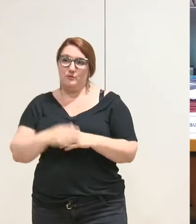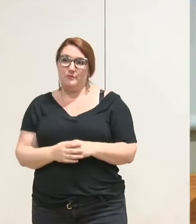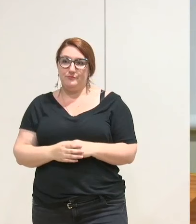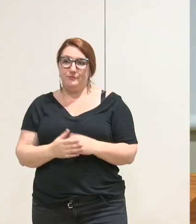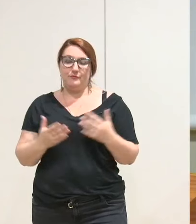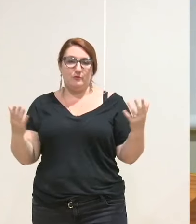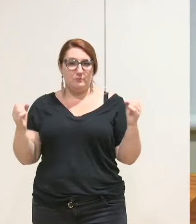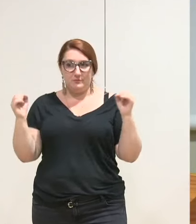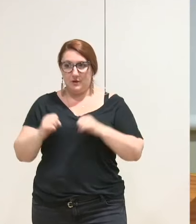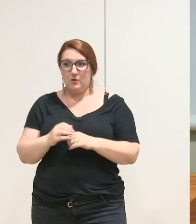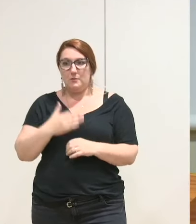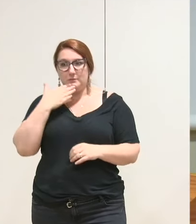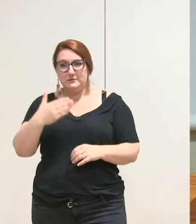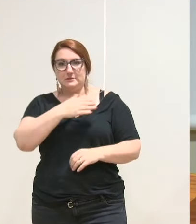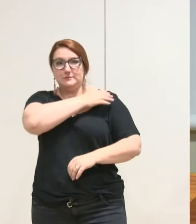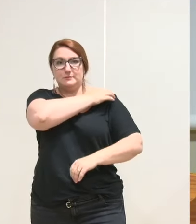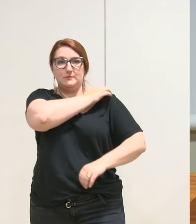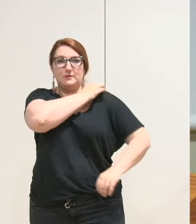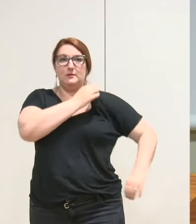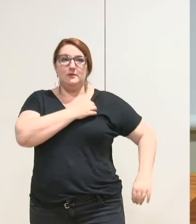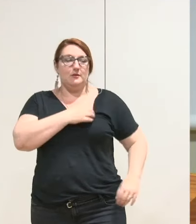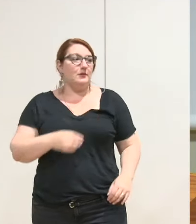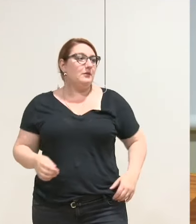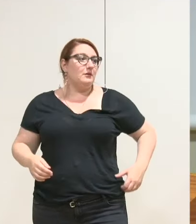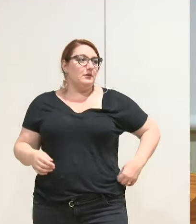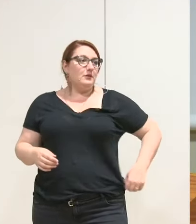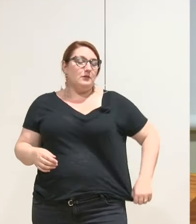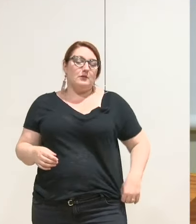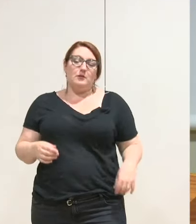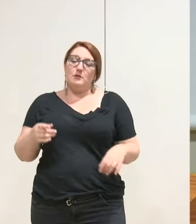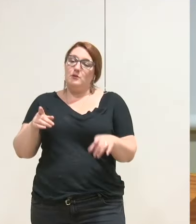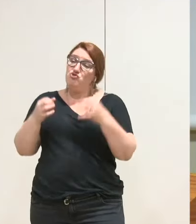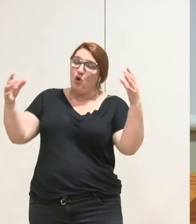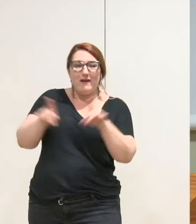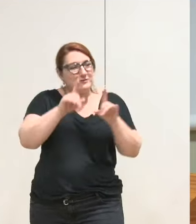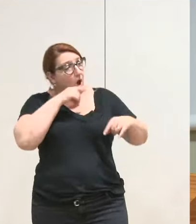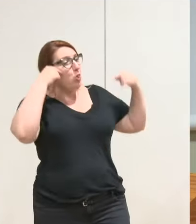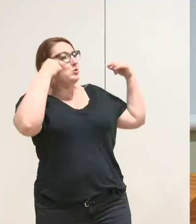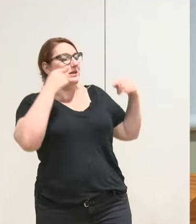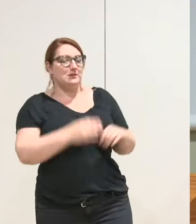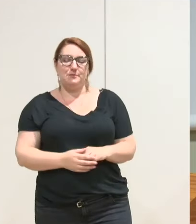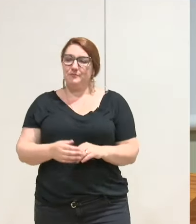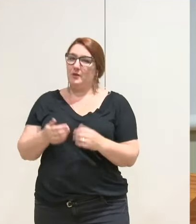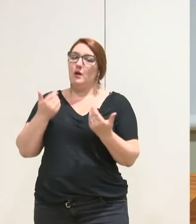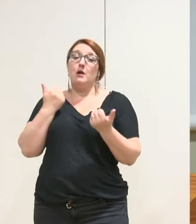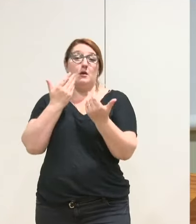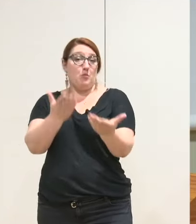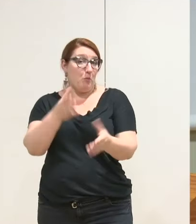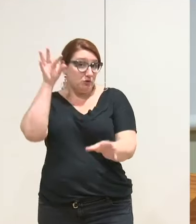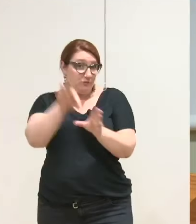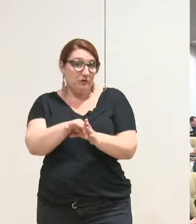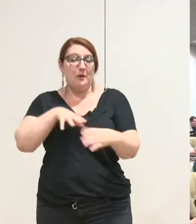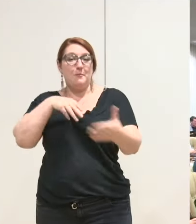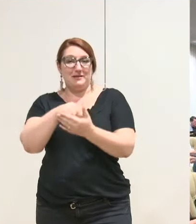d'accord merci donc je mets cet amendement au voie qui ne prend pas part au vote qui